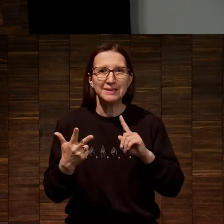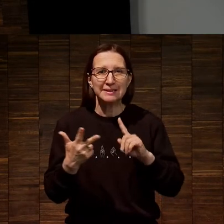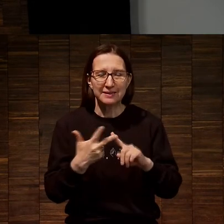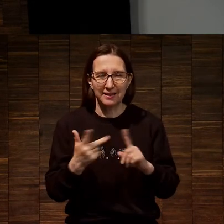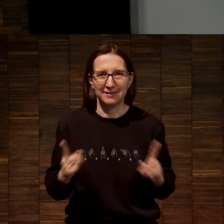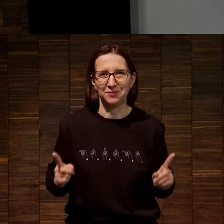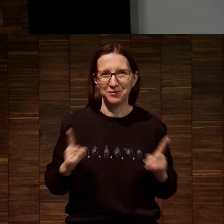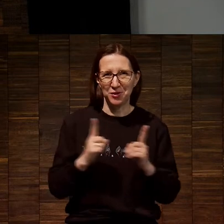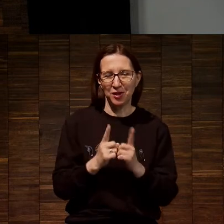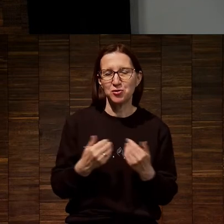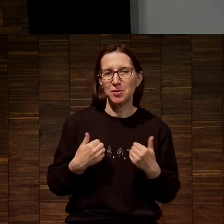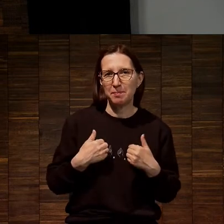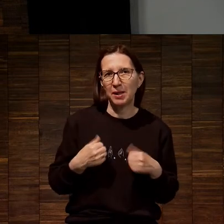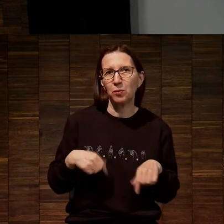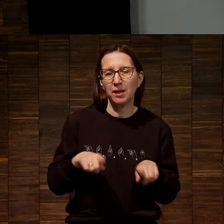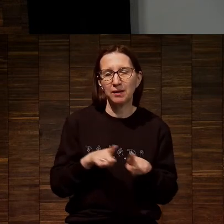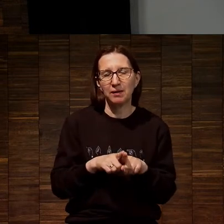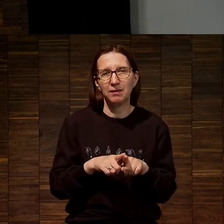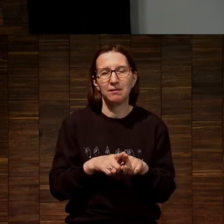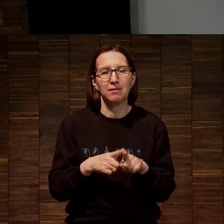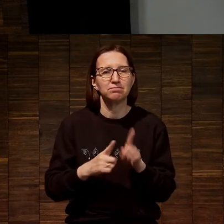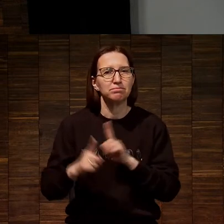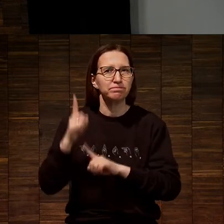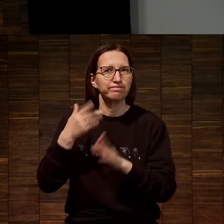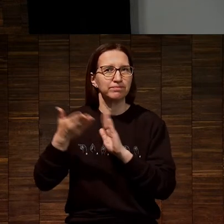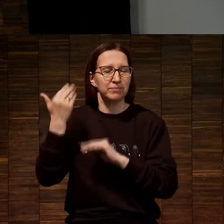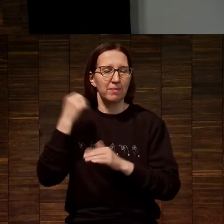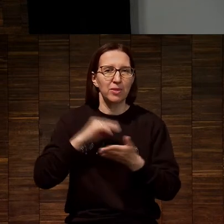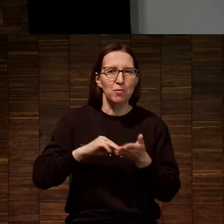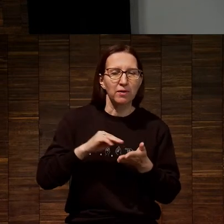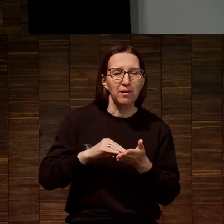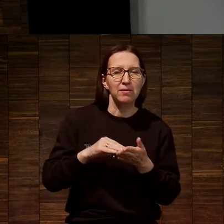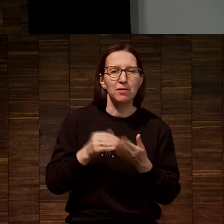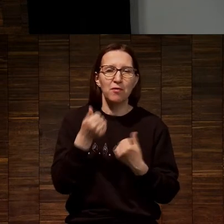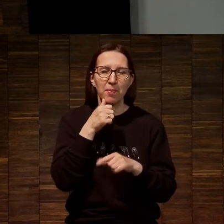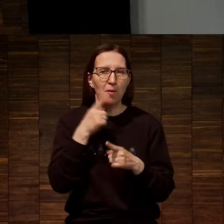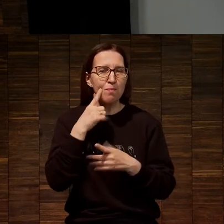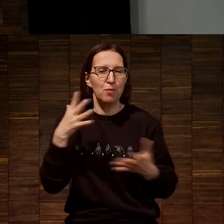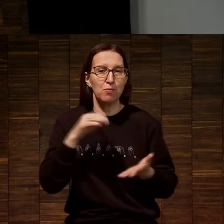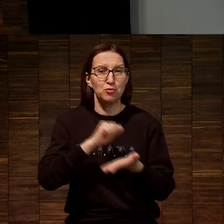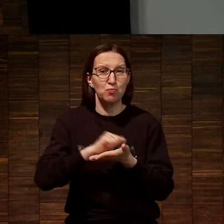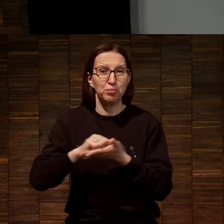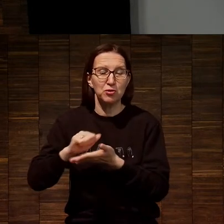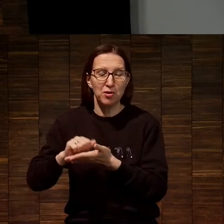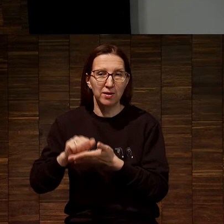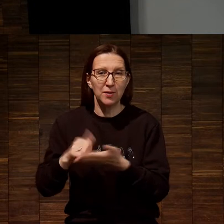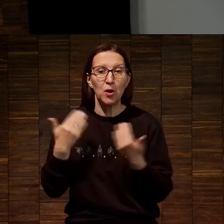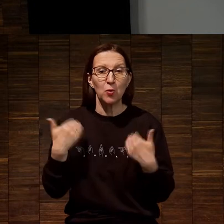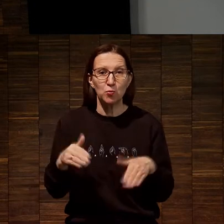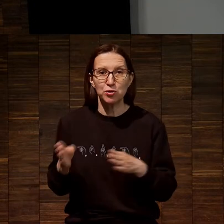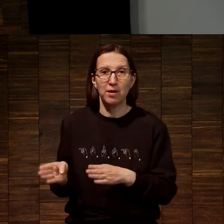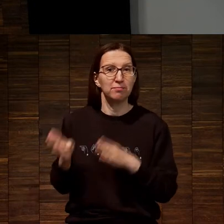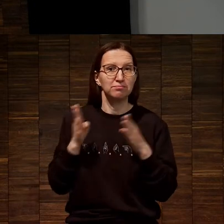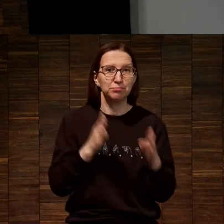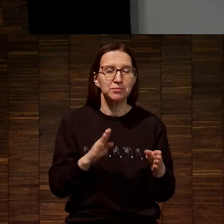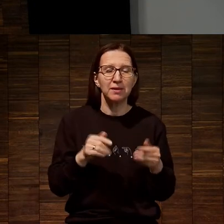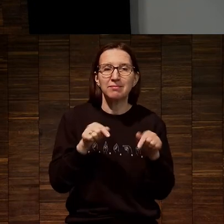И мы от таких теоретиков и практиков, которые больше печатают, переходим к тем еще практикам,